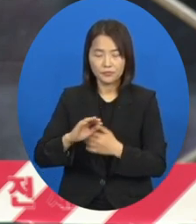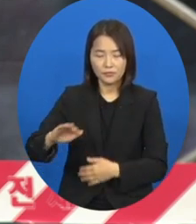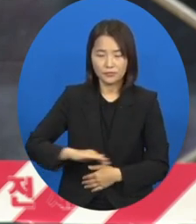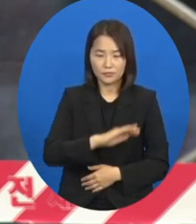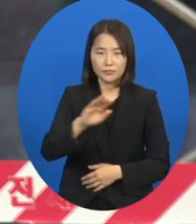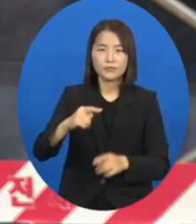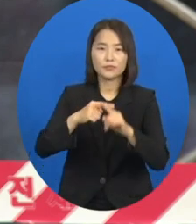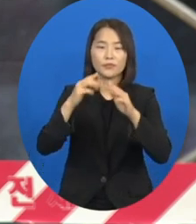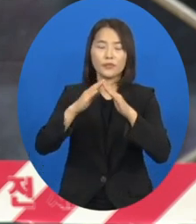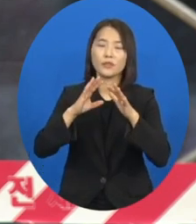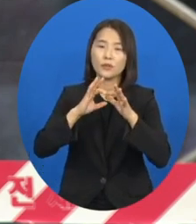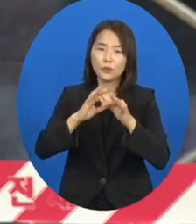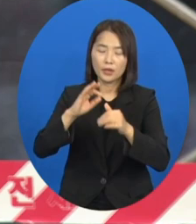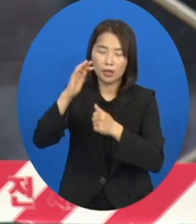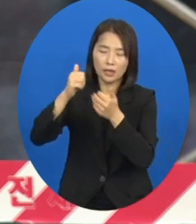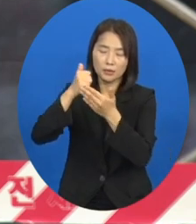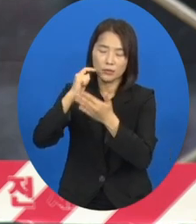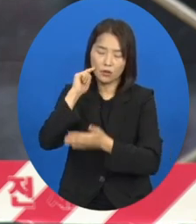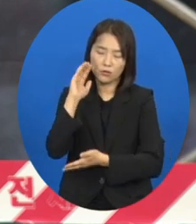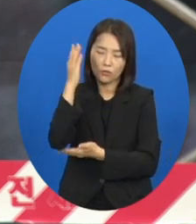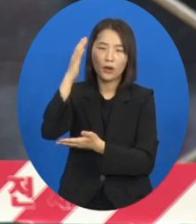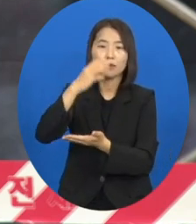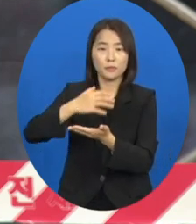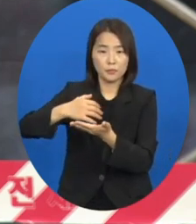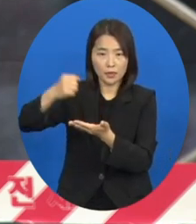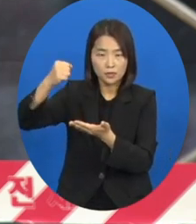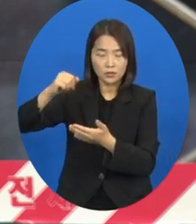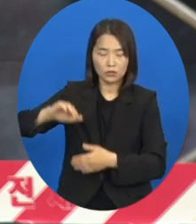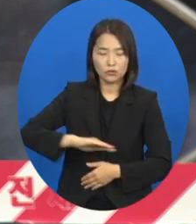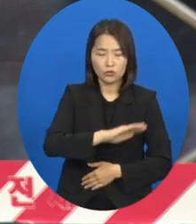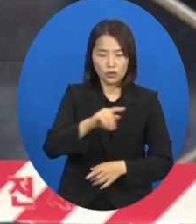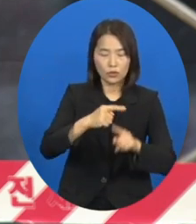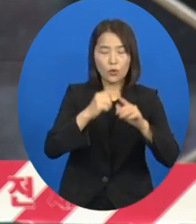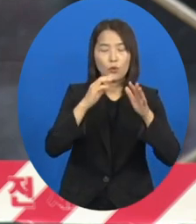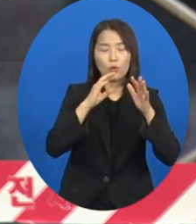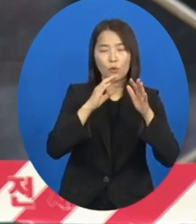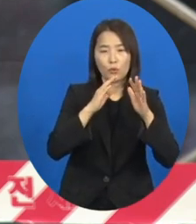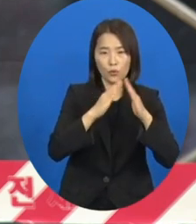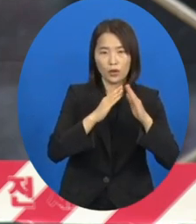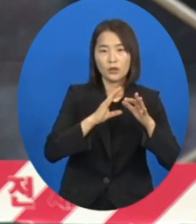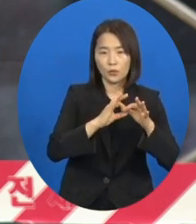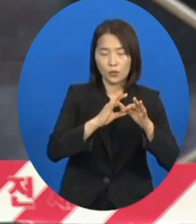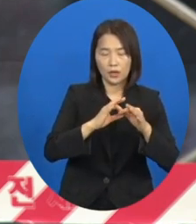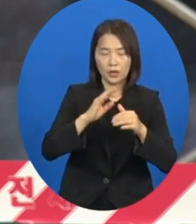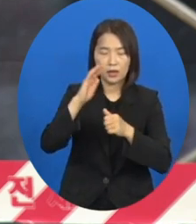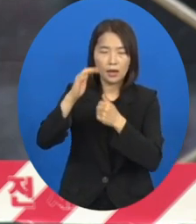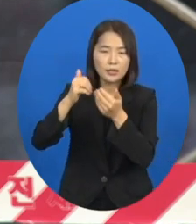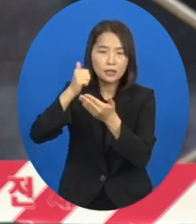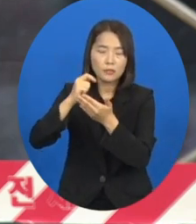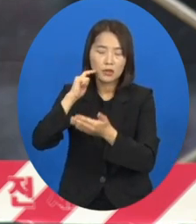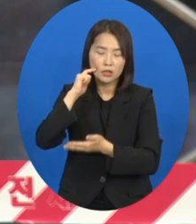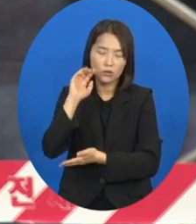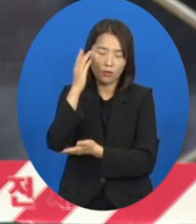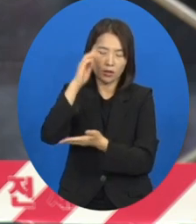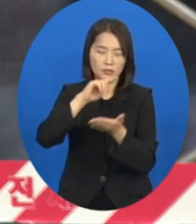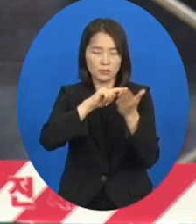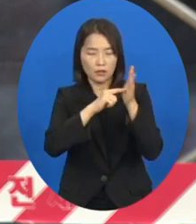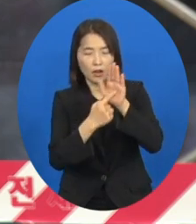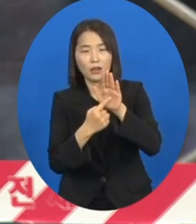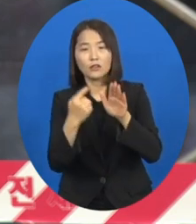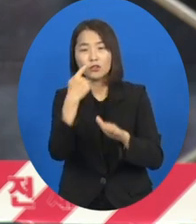통해서 하나님이 영광 받으시고 우리 교회를 통해서 하나님의 그 영화로움이 드러나게 될 줄